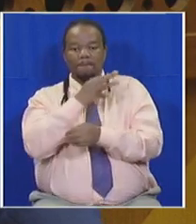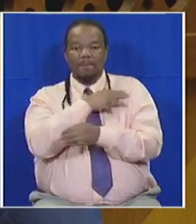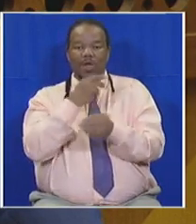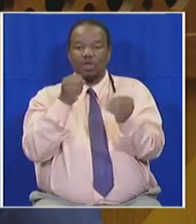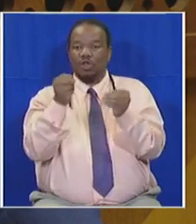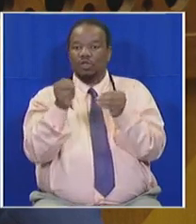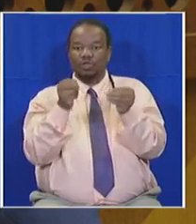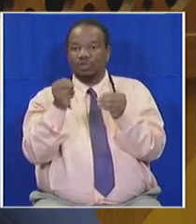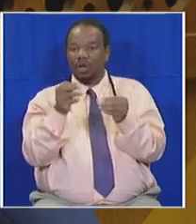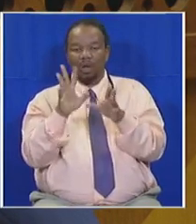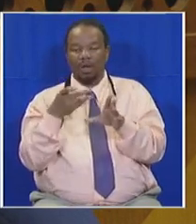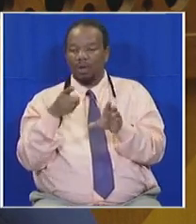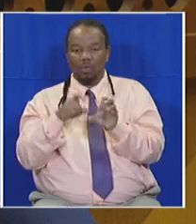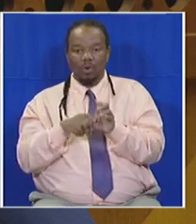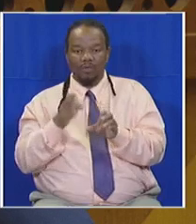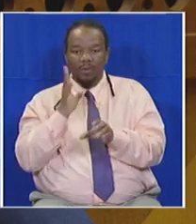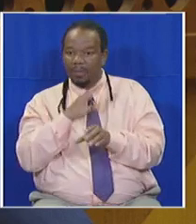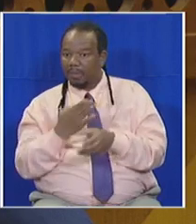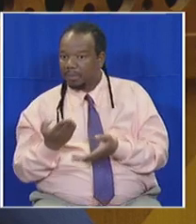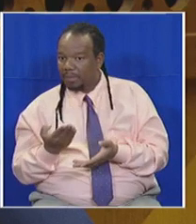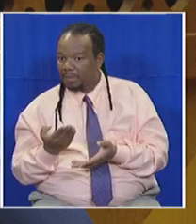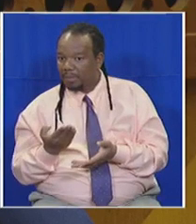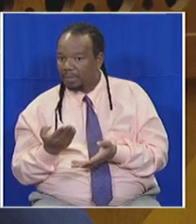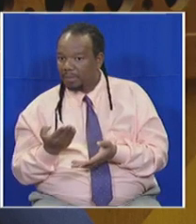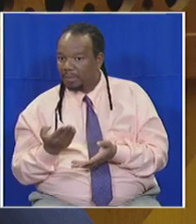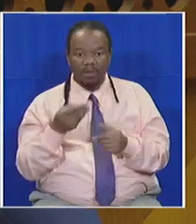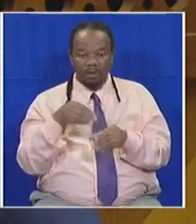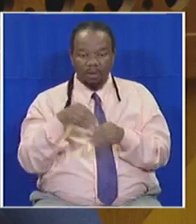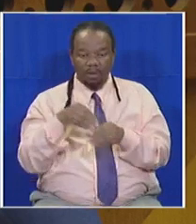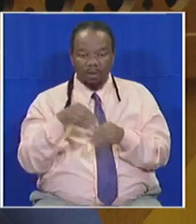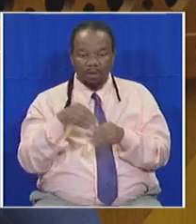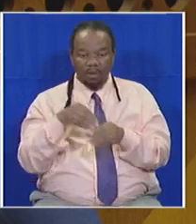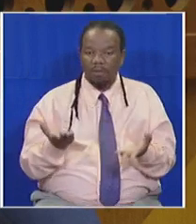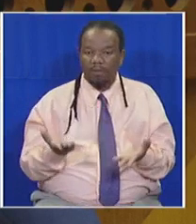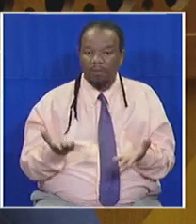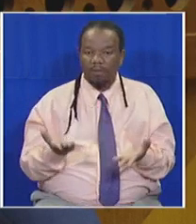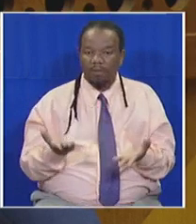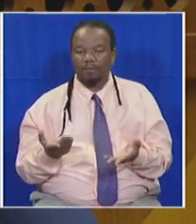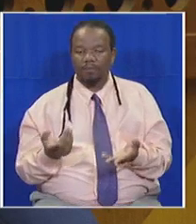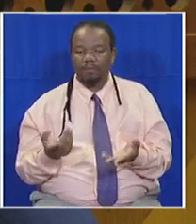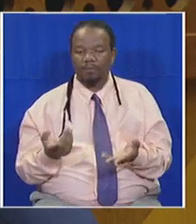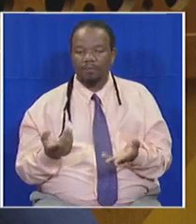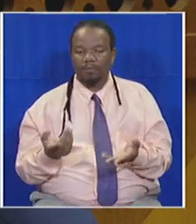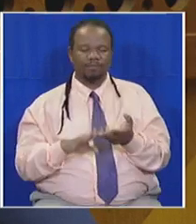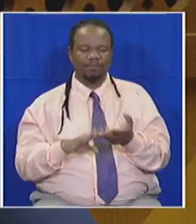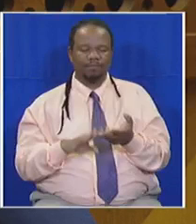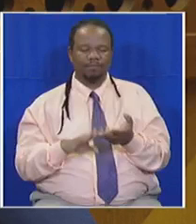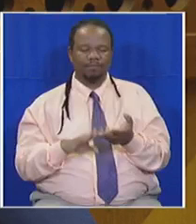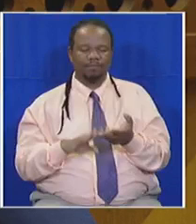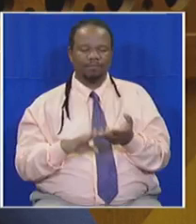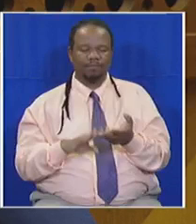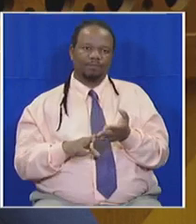werk nie, maar hulle is in die werk. Ongeveer 1/3 van ons munisipaliteite het nie